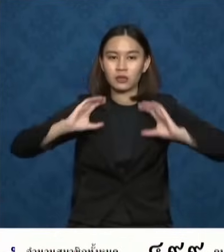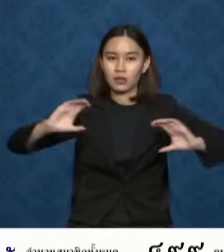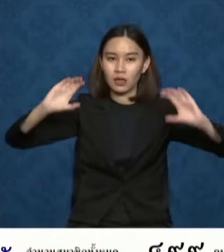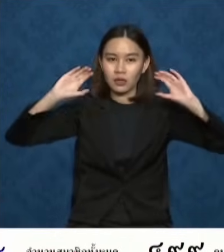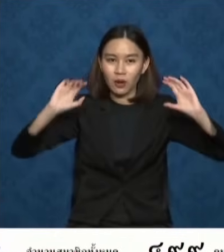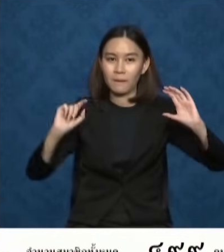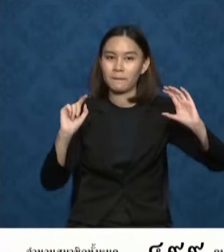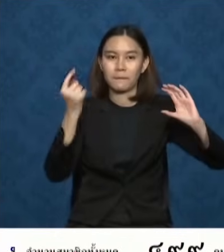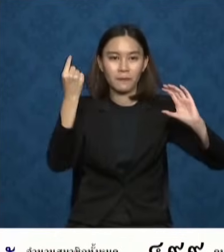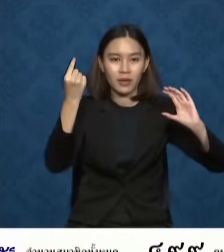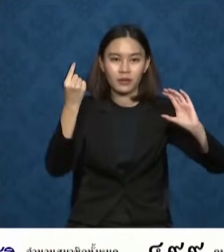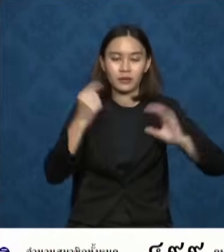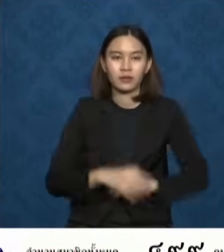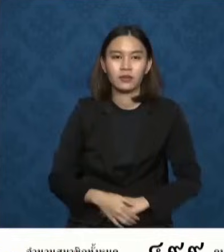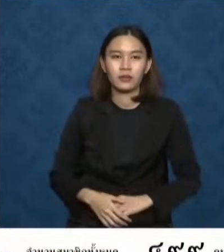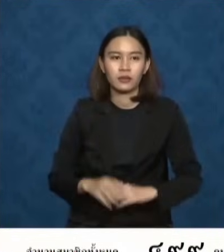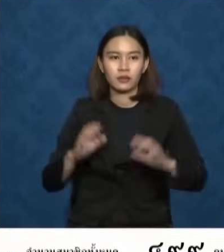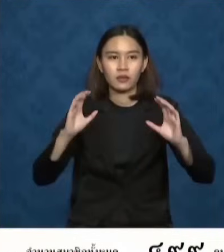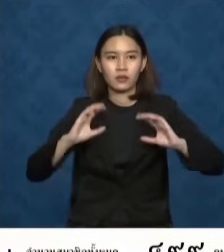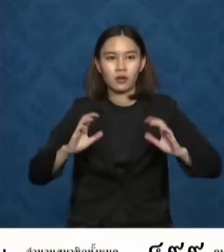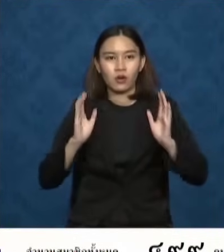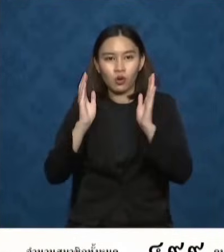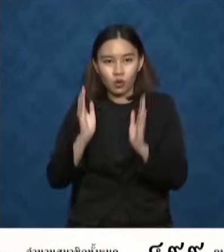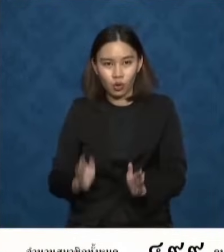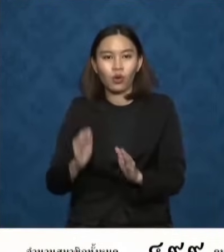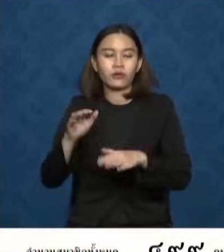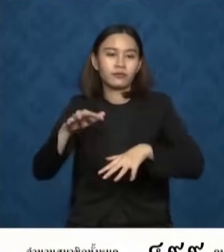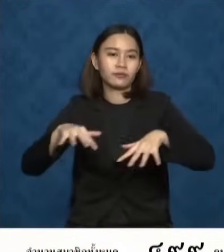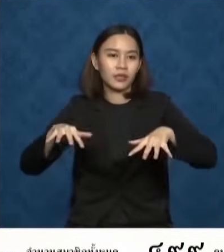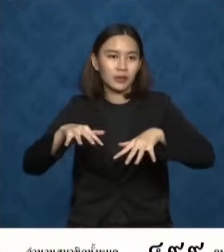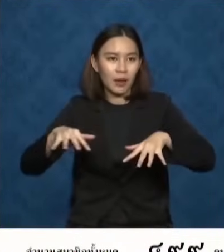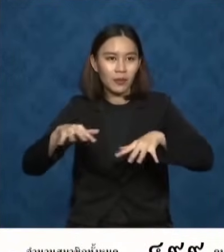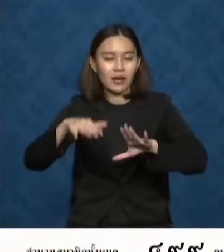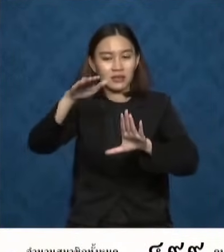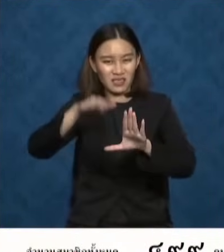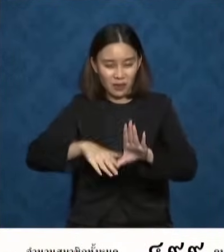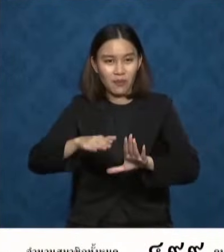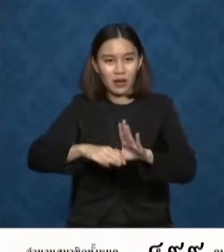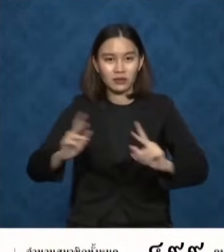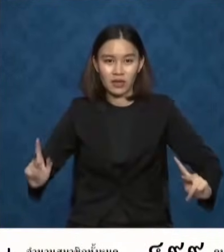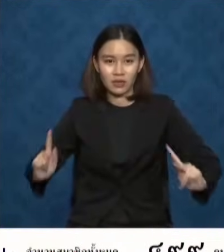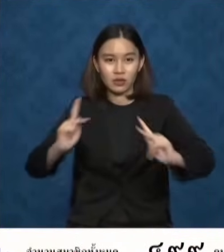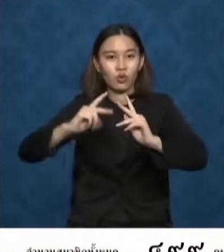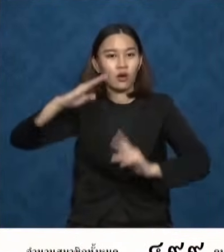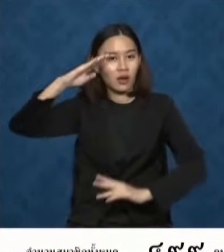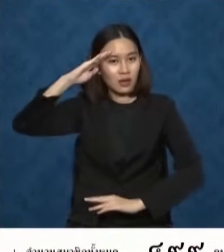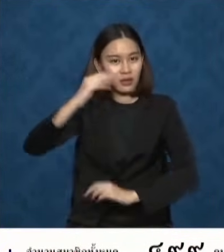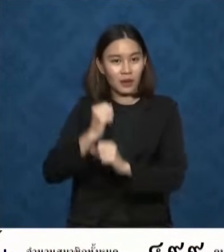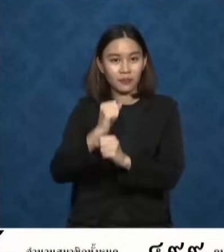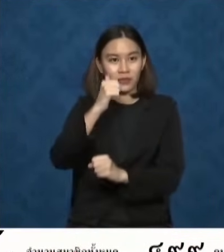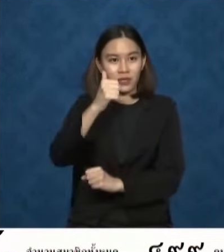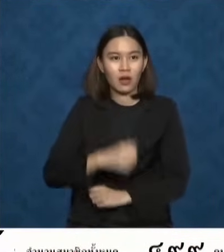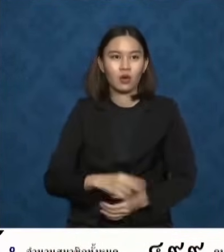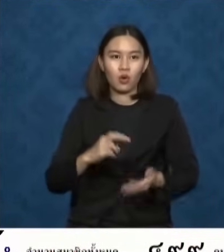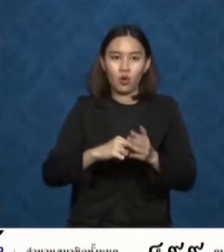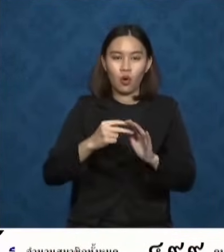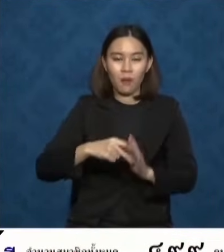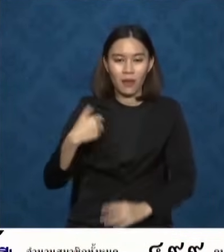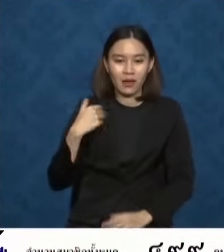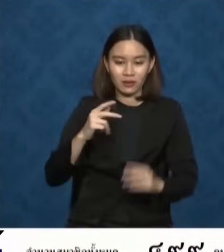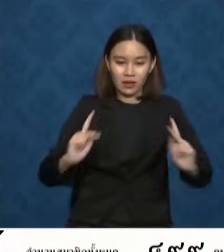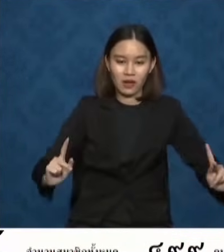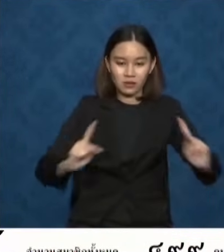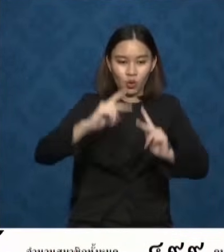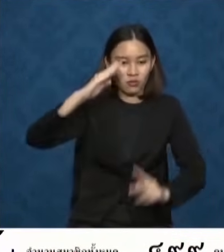ใหม่ข้าราชการพลเรือนในกระทรวงกลาโหมก็หมายความว่า ไปในกระทรวงกลาโหมนี่ไม่ได้มีเฉพาะทหาร